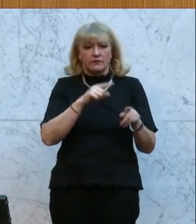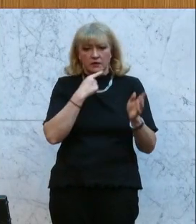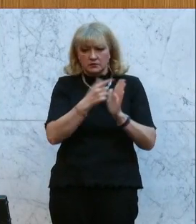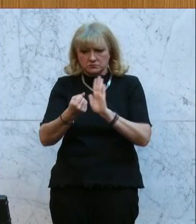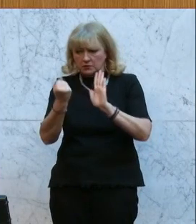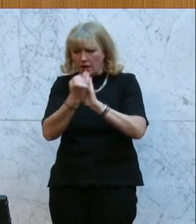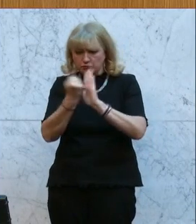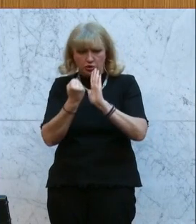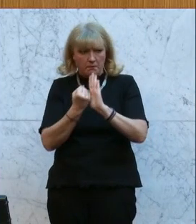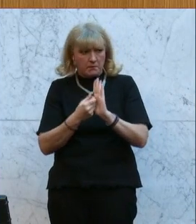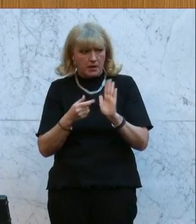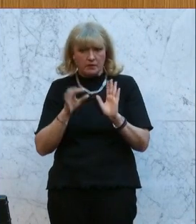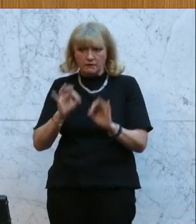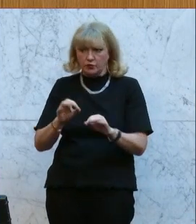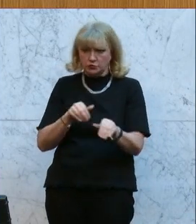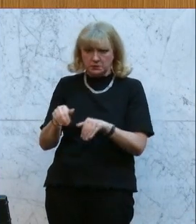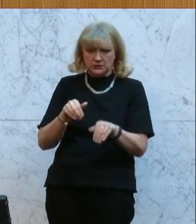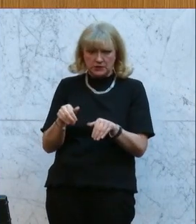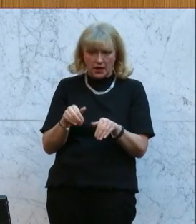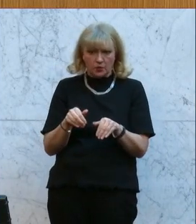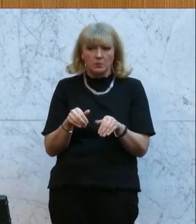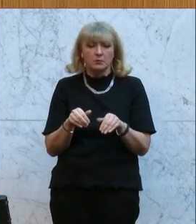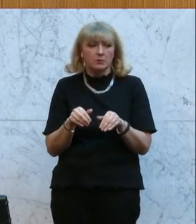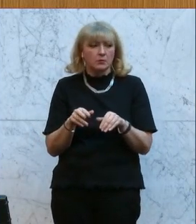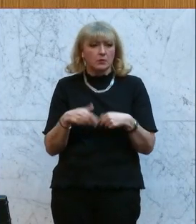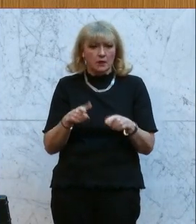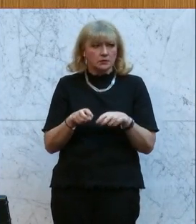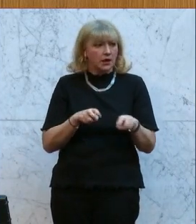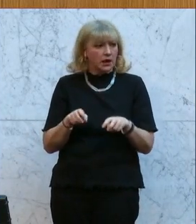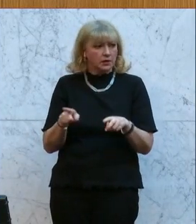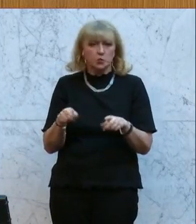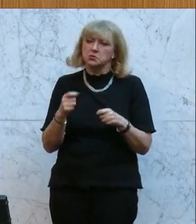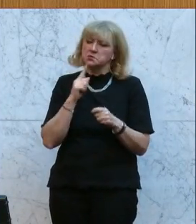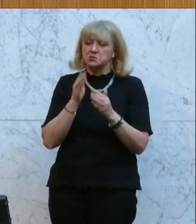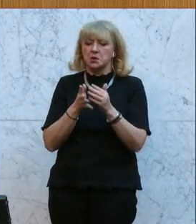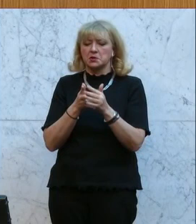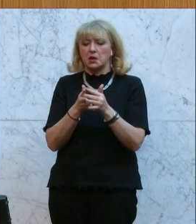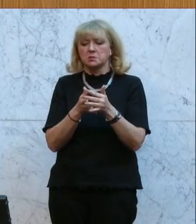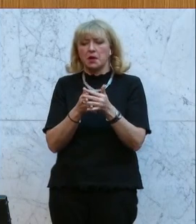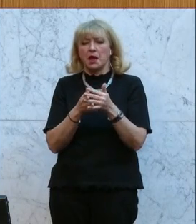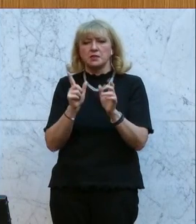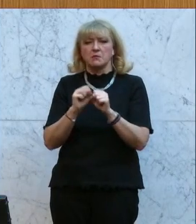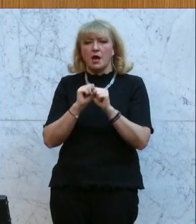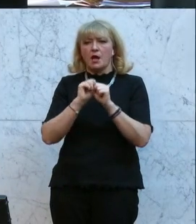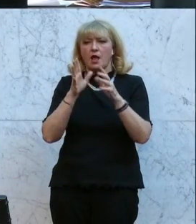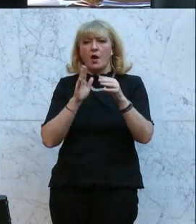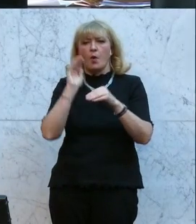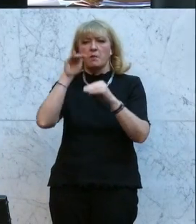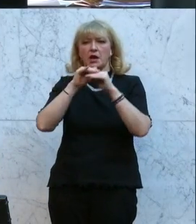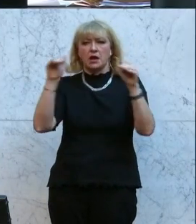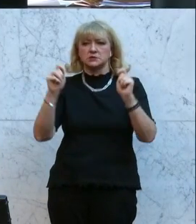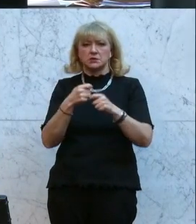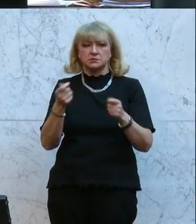durften fürs Kabinett. Und dann gibt es unter dieser Regierung ein bisschen Transparenz, aber weiterhin keine klaren Obergrenzen und